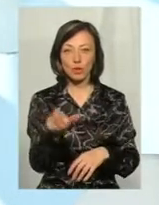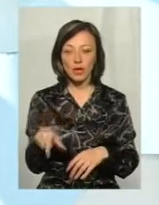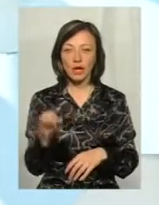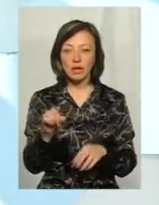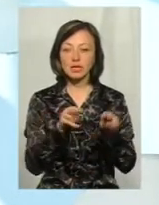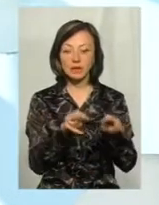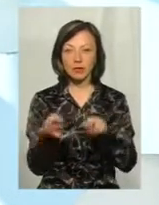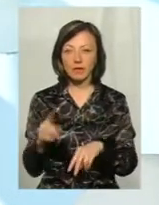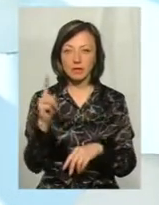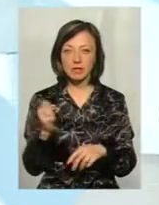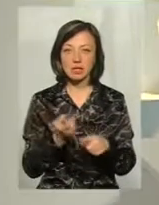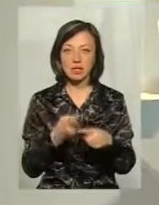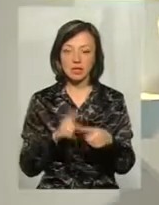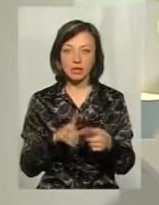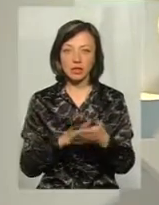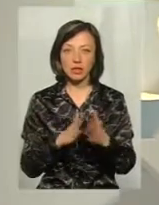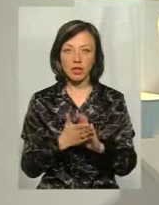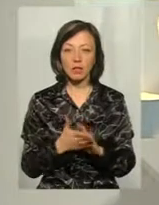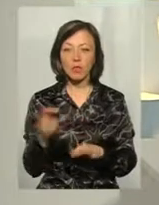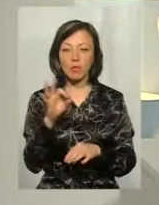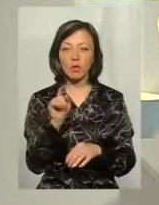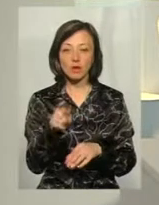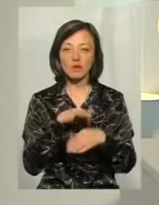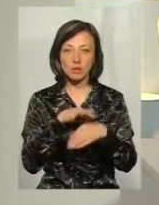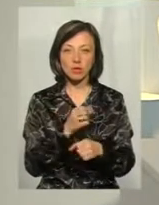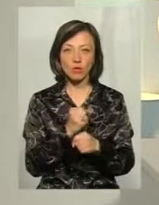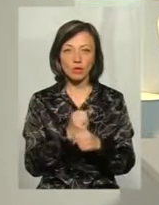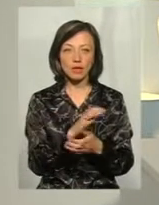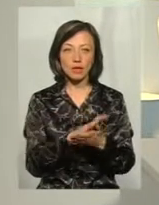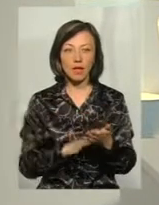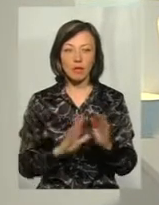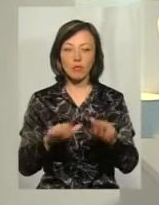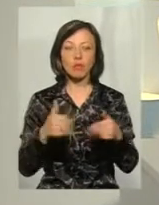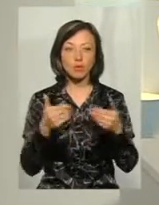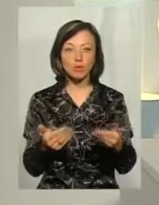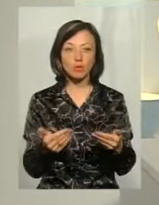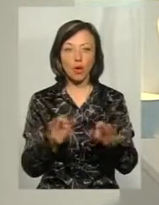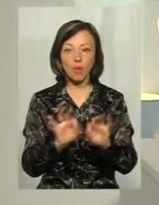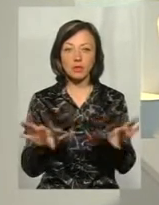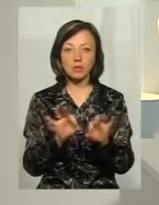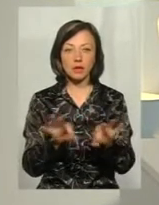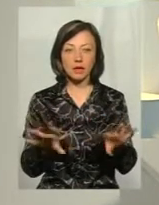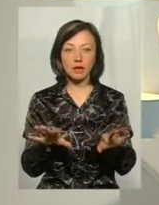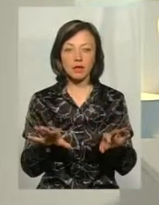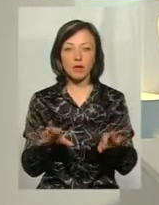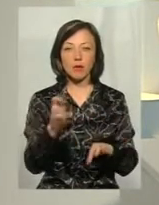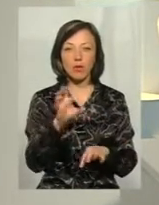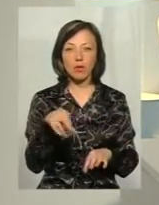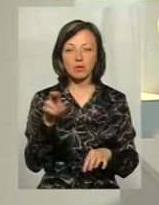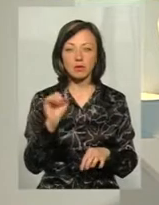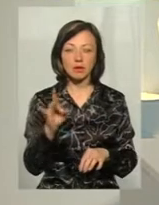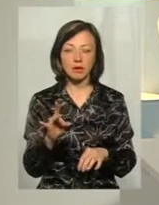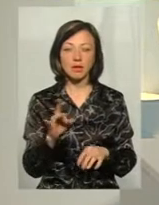будемо слідкувати за цією ситуацією. Як буде вестися робота, ми продовжимо далі. А зараз пропоную коментар Дмитра Бондара. Він